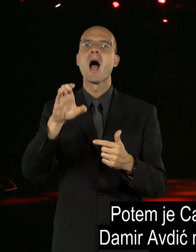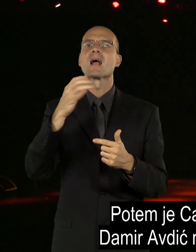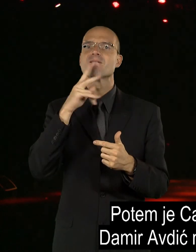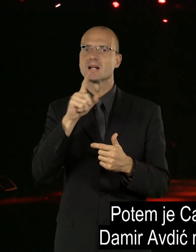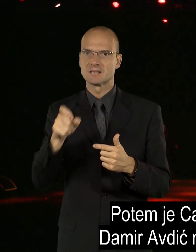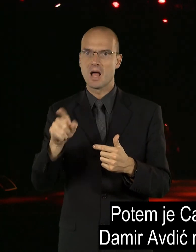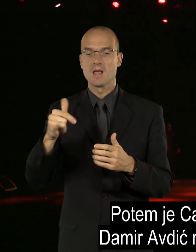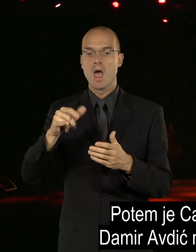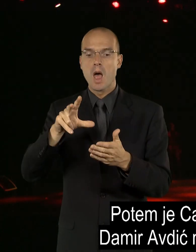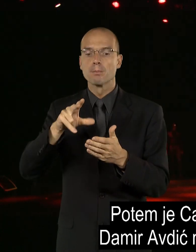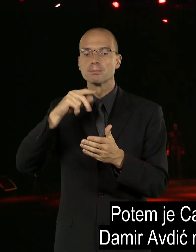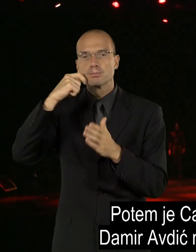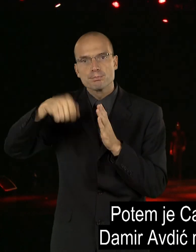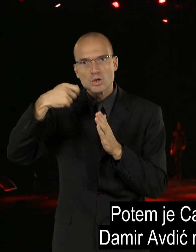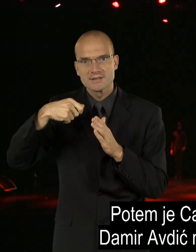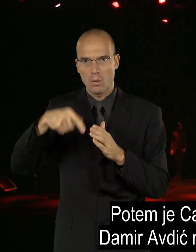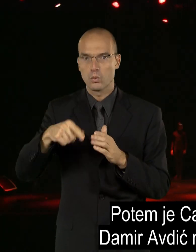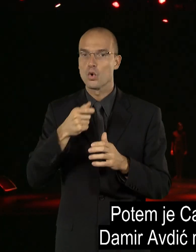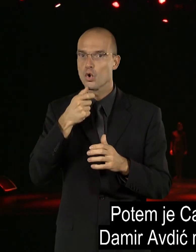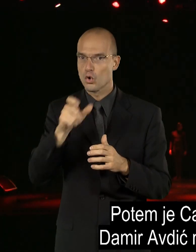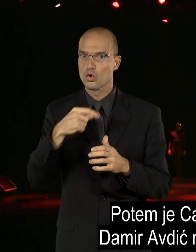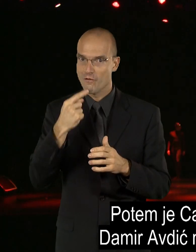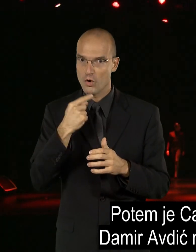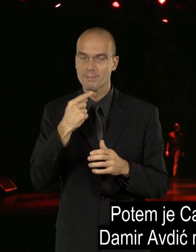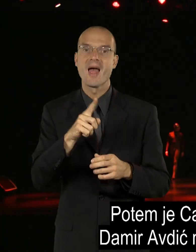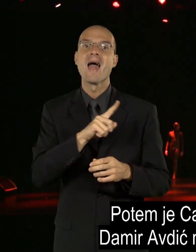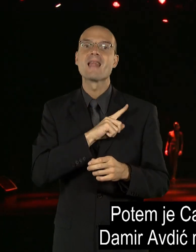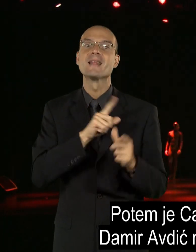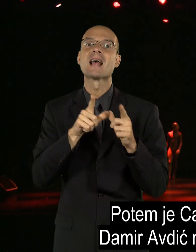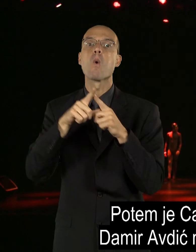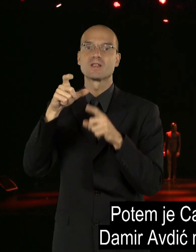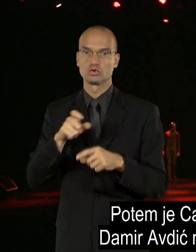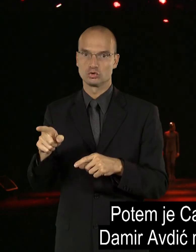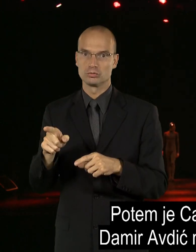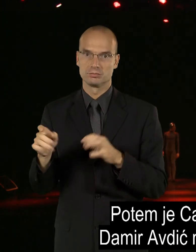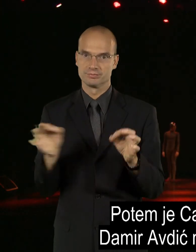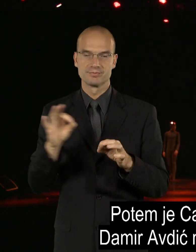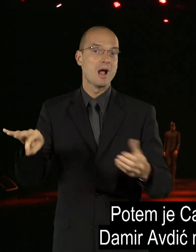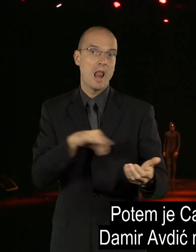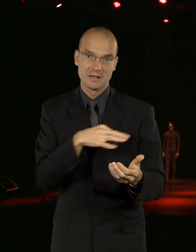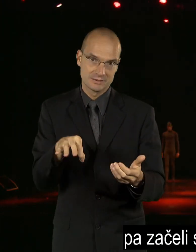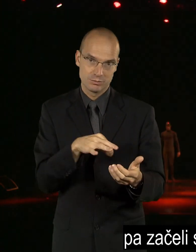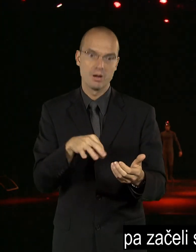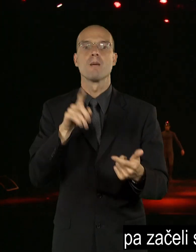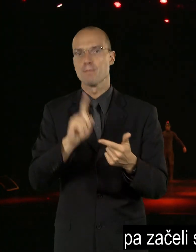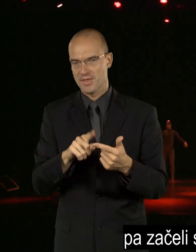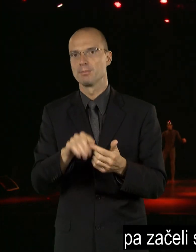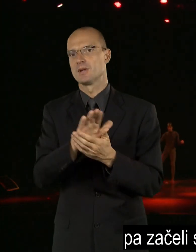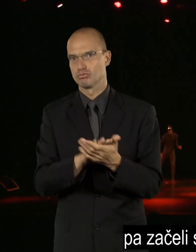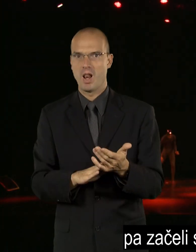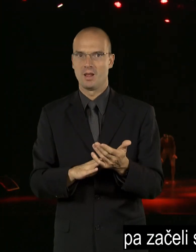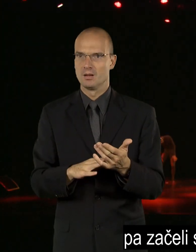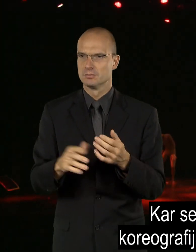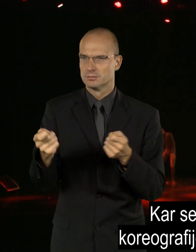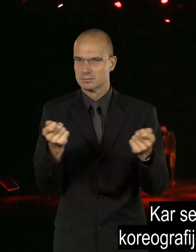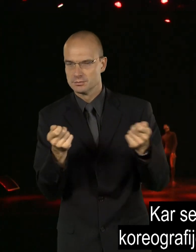Cavazza posnel govore, nato je Denis Avdić naredil glasbo, potem smo pa začeli sestavljati koreografije.